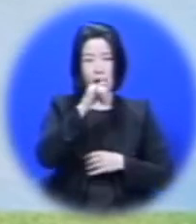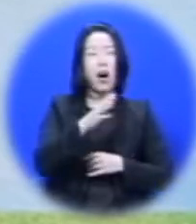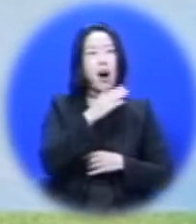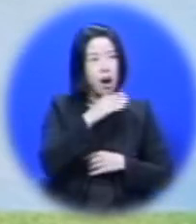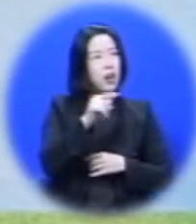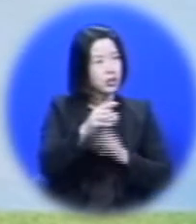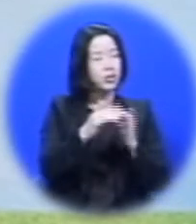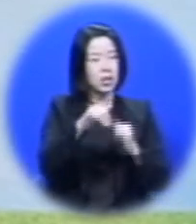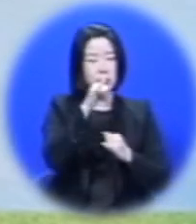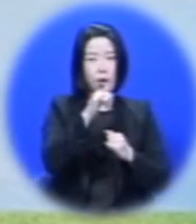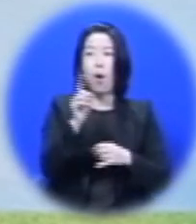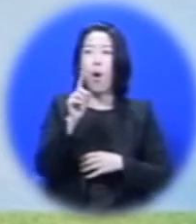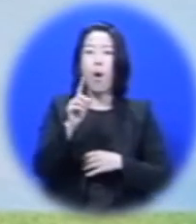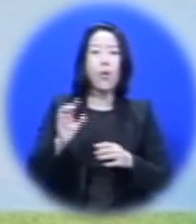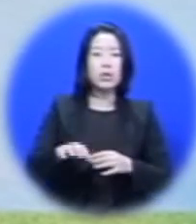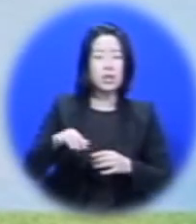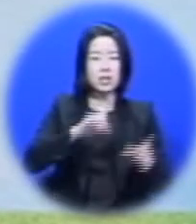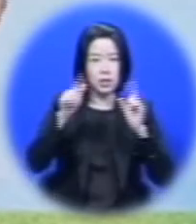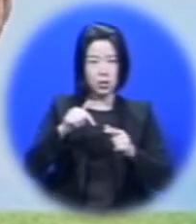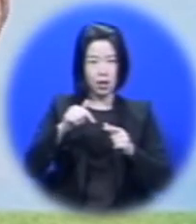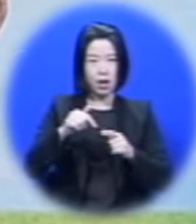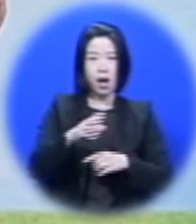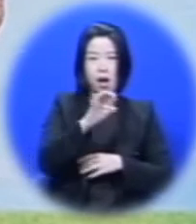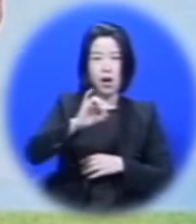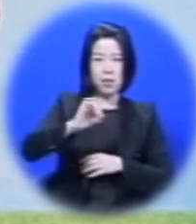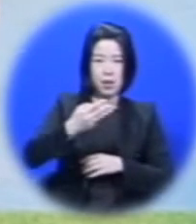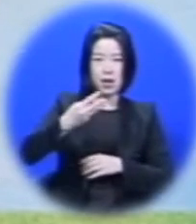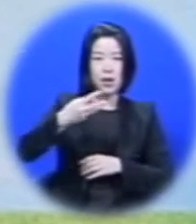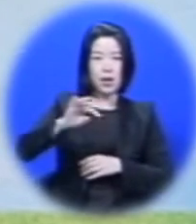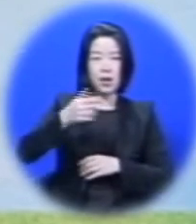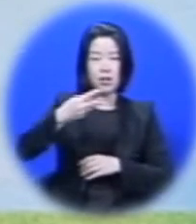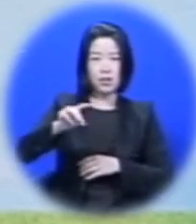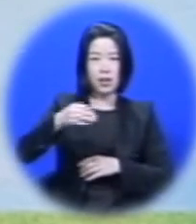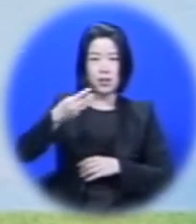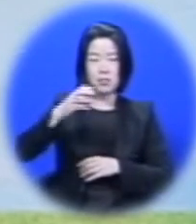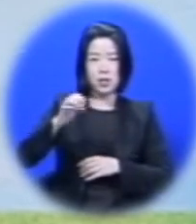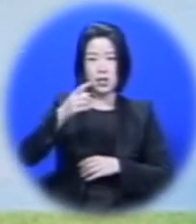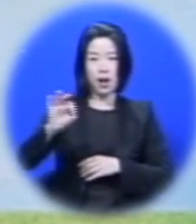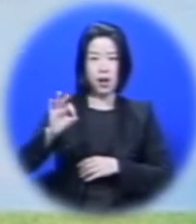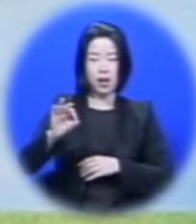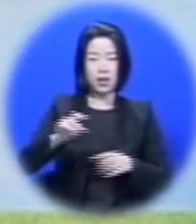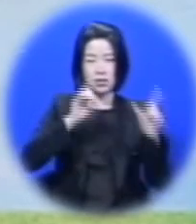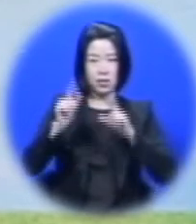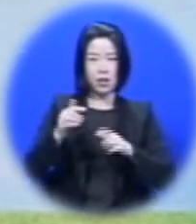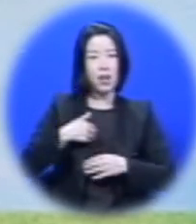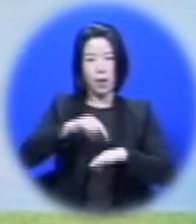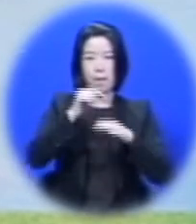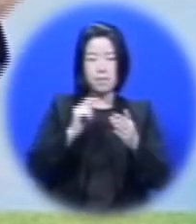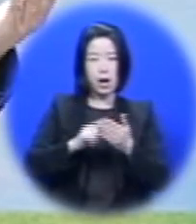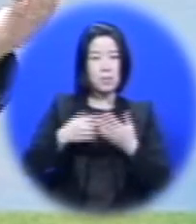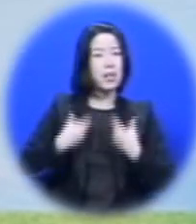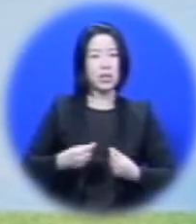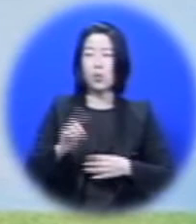계십니까? 어디 사십니까? 필라델피아에 산다는 거예요. 마음이 그만 낙심이 되더라고.